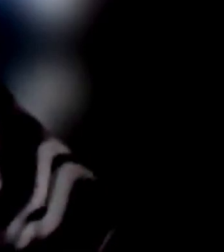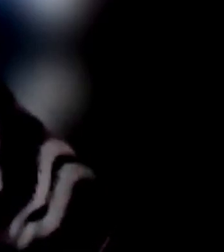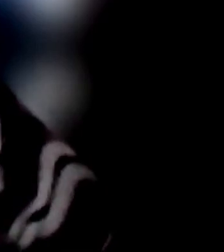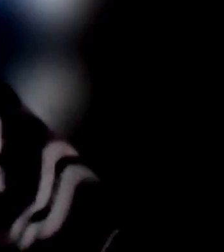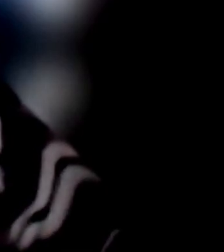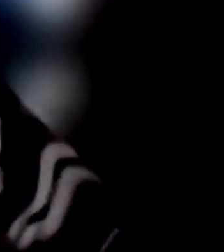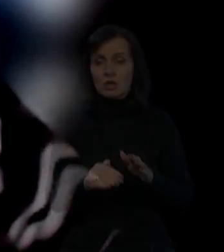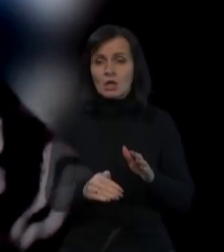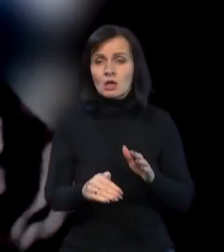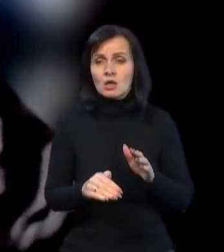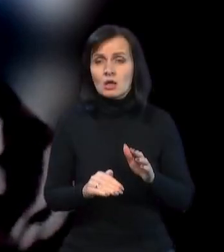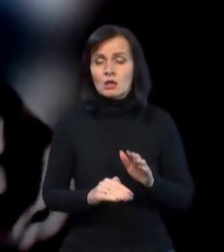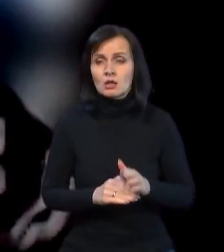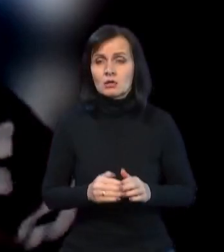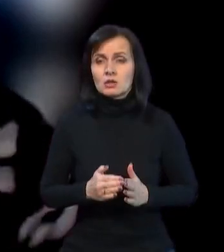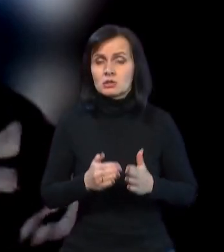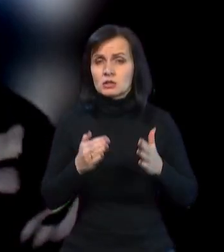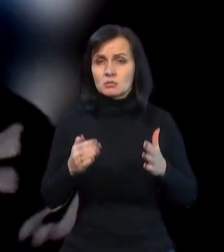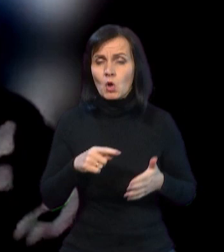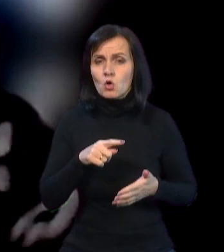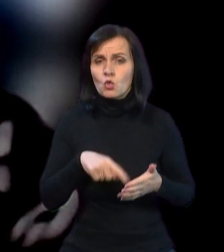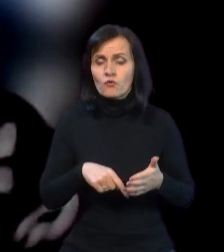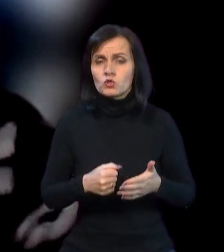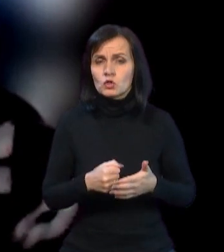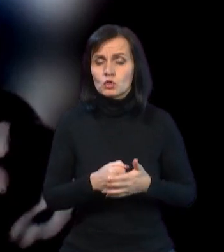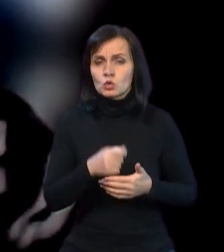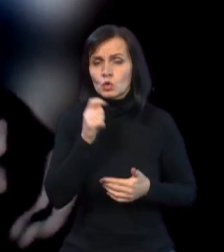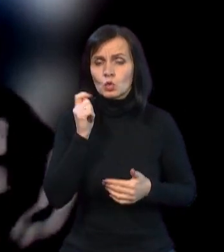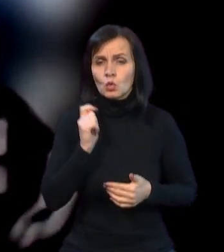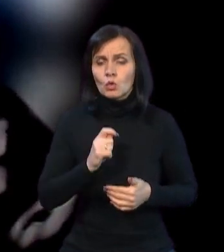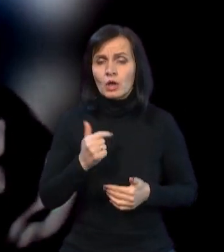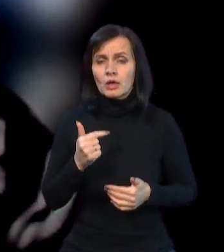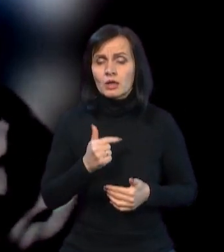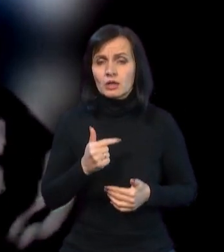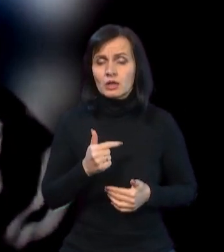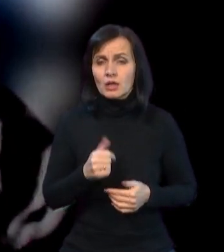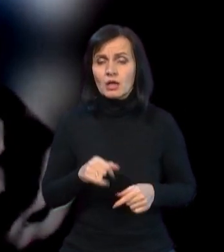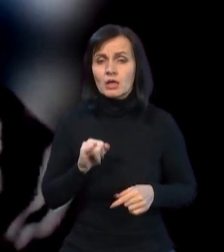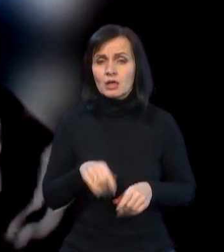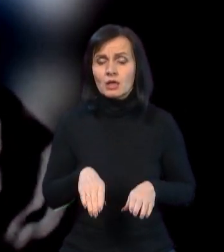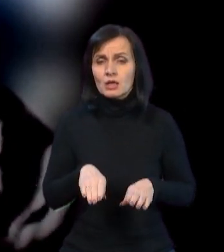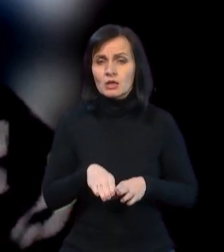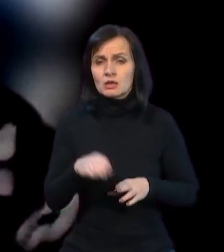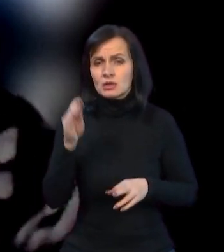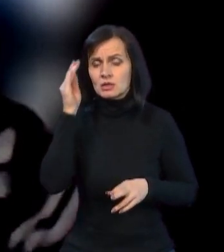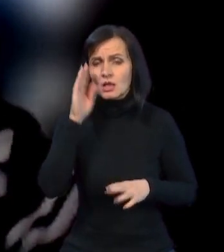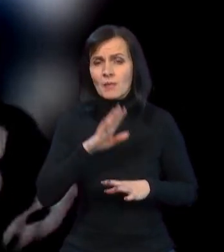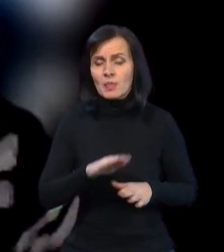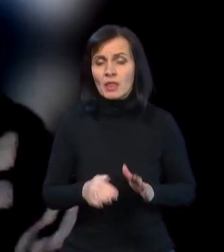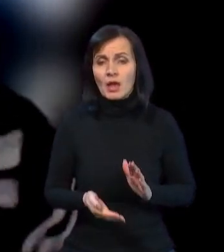можливість збільшувати довіру до української гривні і в такий спосіб не